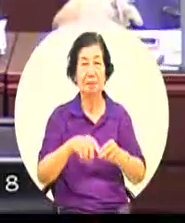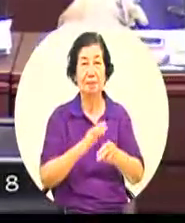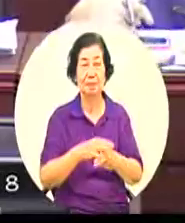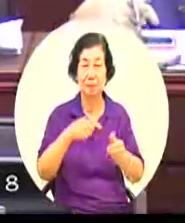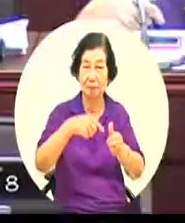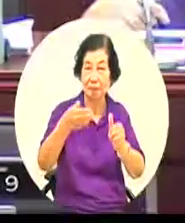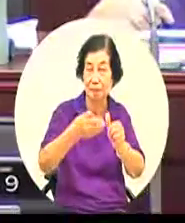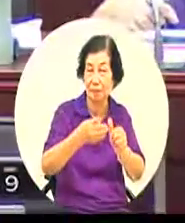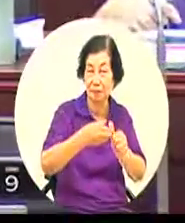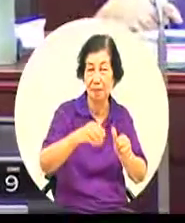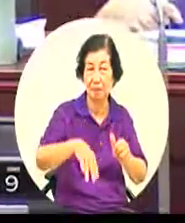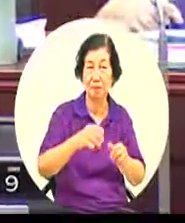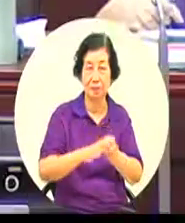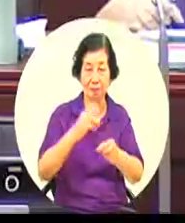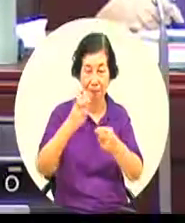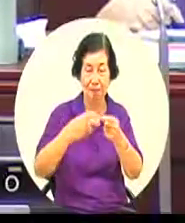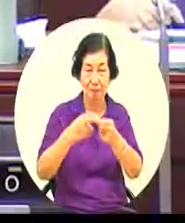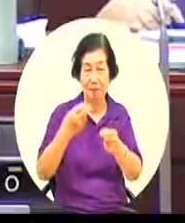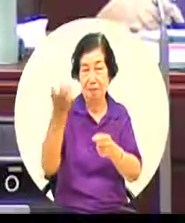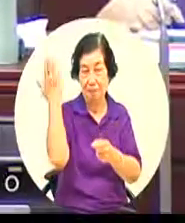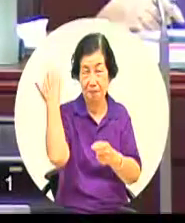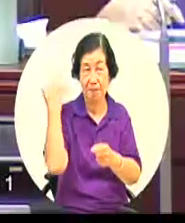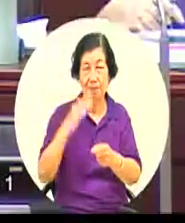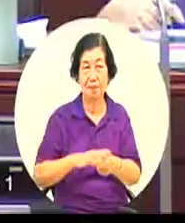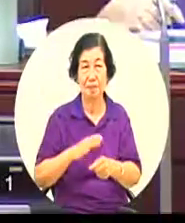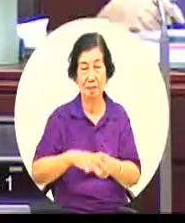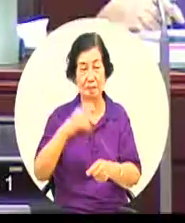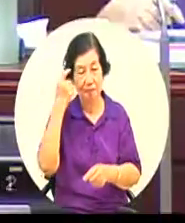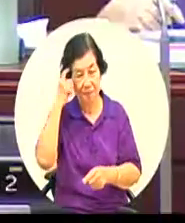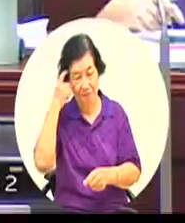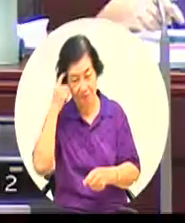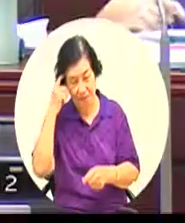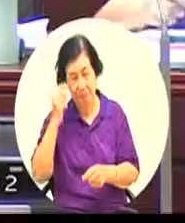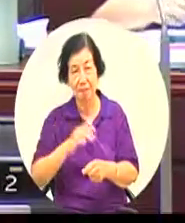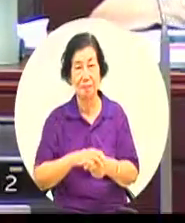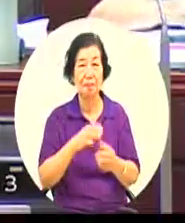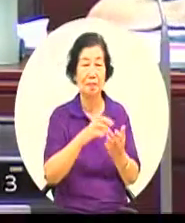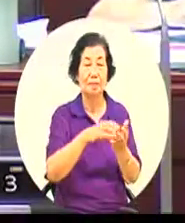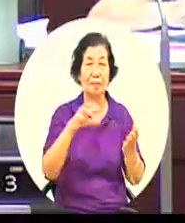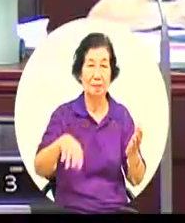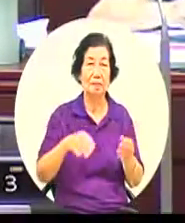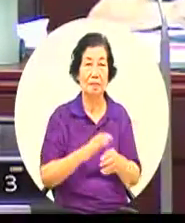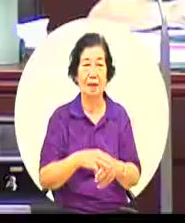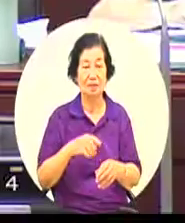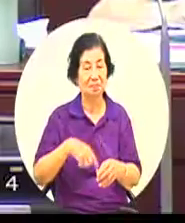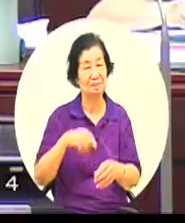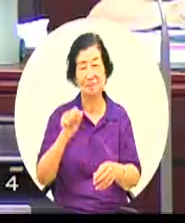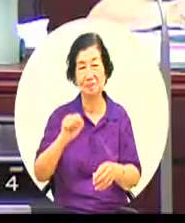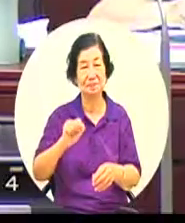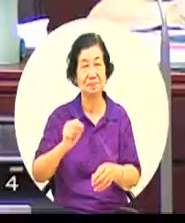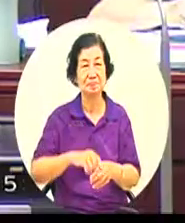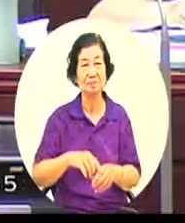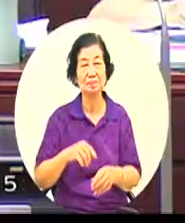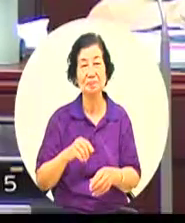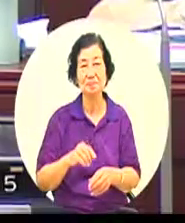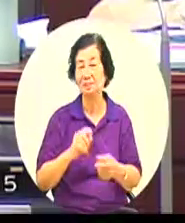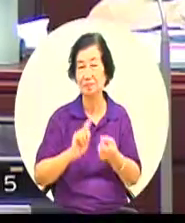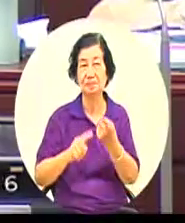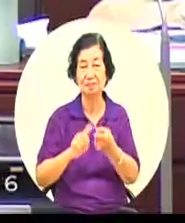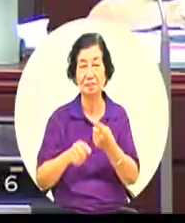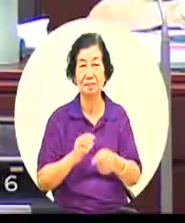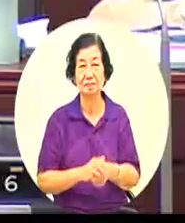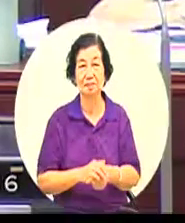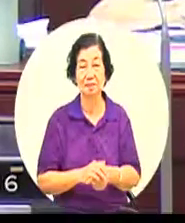员刚刚提到20年教育改革，你认为是只能用失败来形容，但其实我不同意，我觉得我们在多元智能多元的